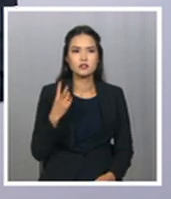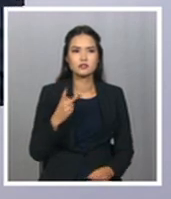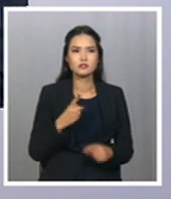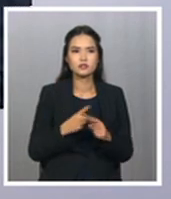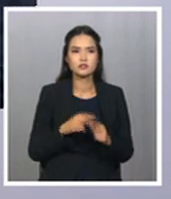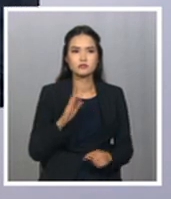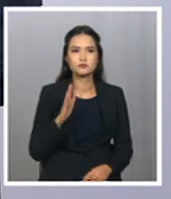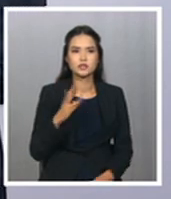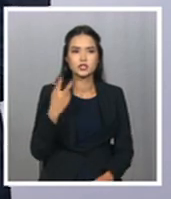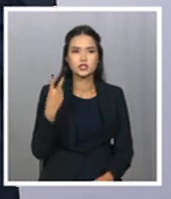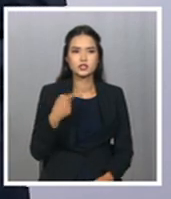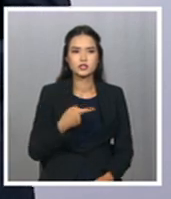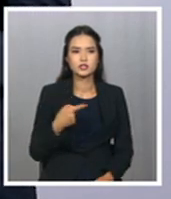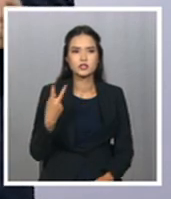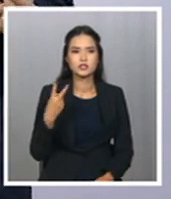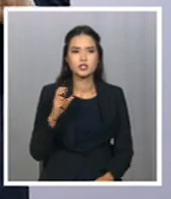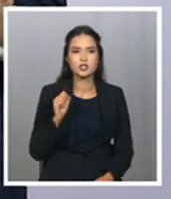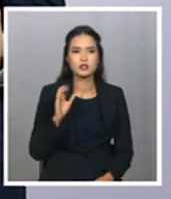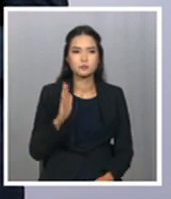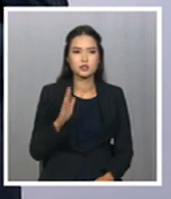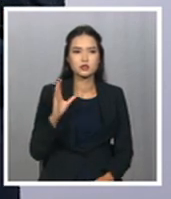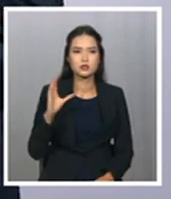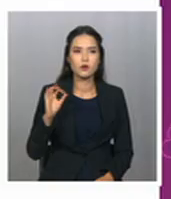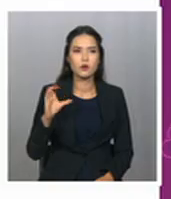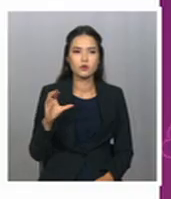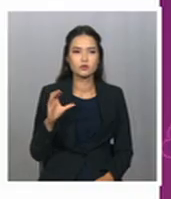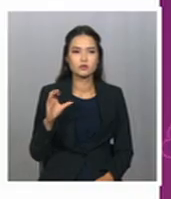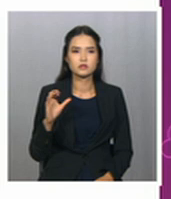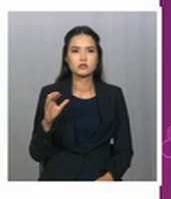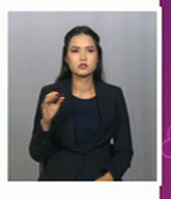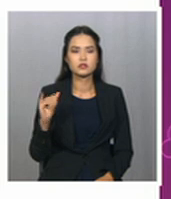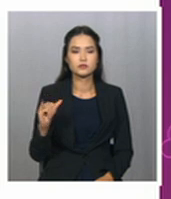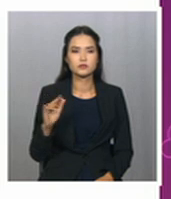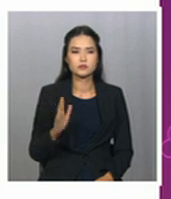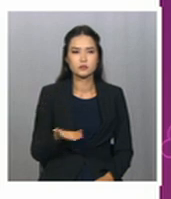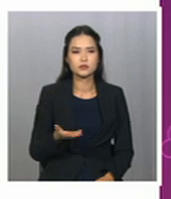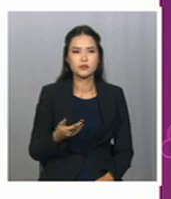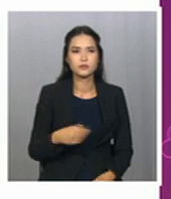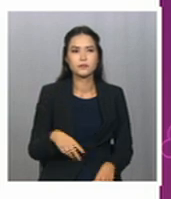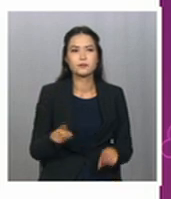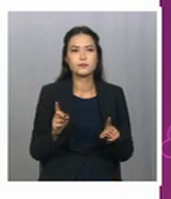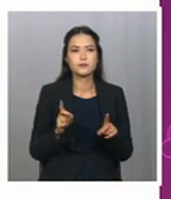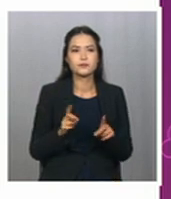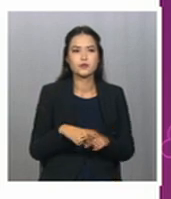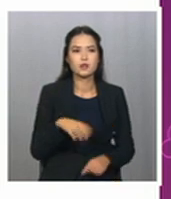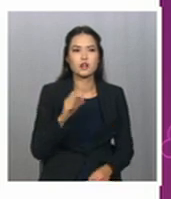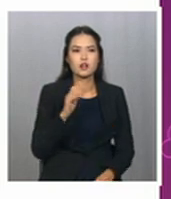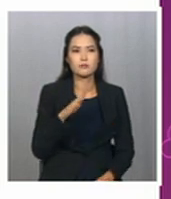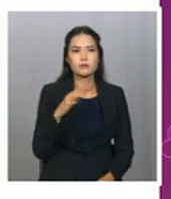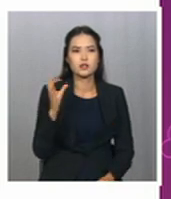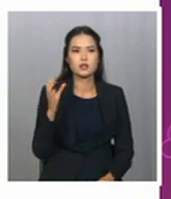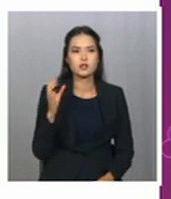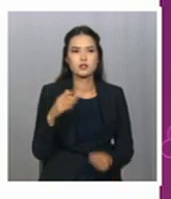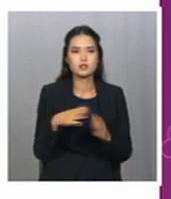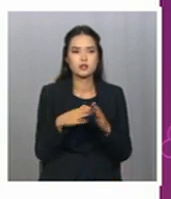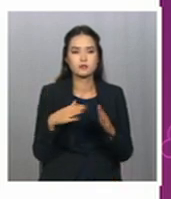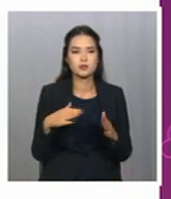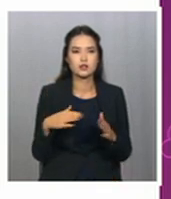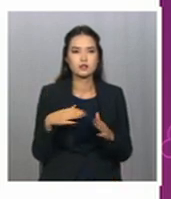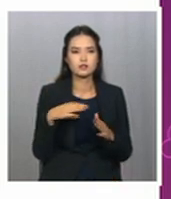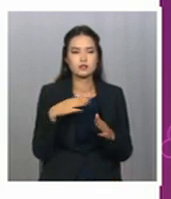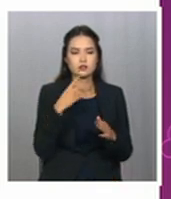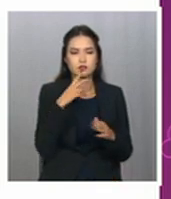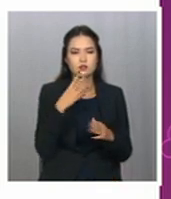қосылған Б квадрат, азайтылған 2АБ көбейтілген косинус гамма. Бұл жерде АБ қабырғасы және гамма бұрыштары белгілі. Белгілі